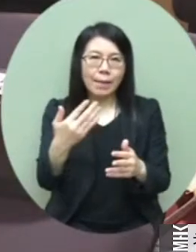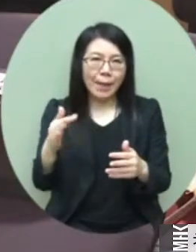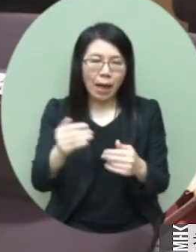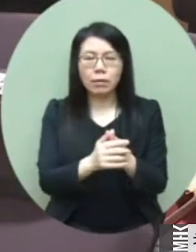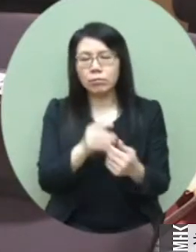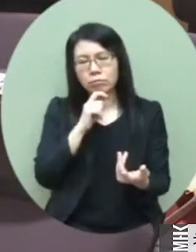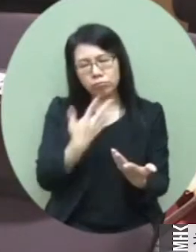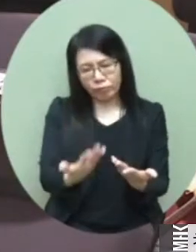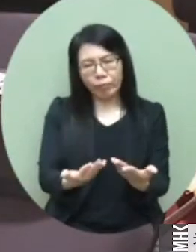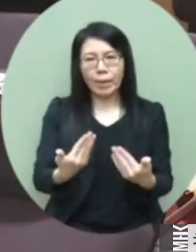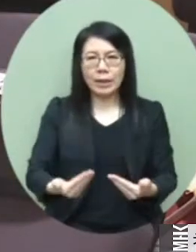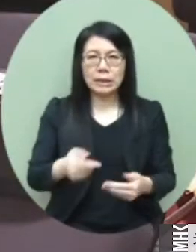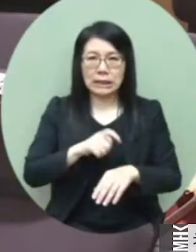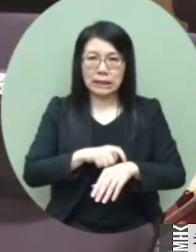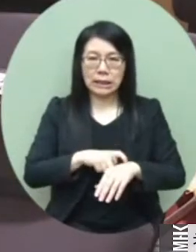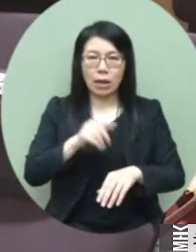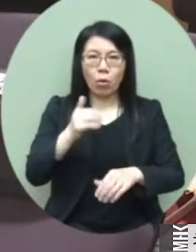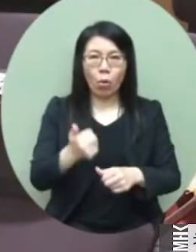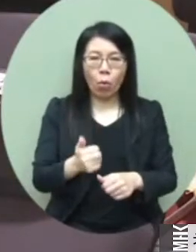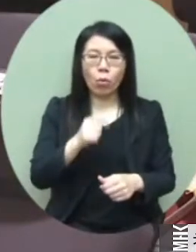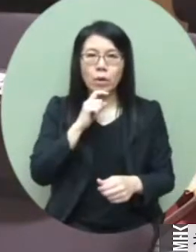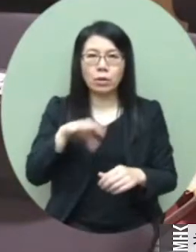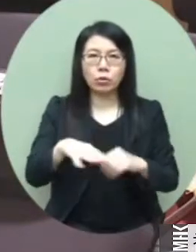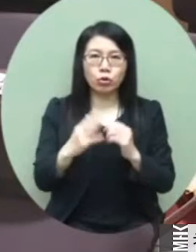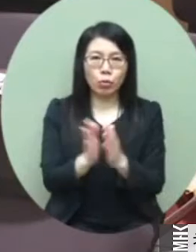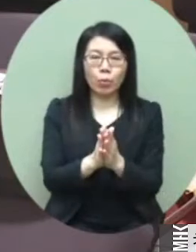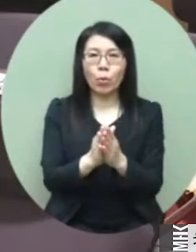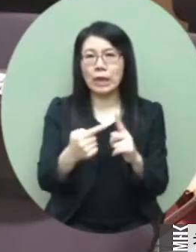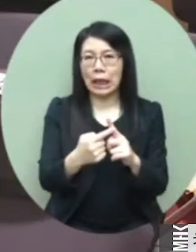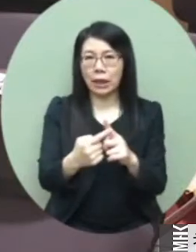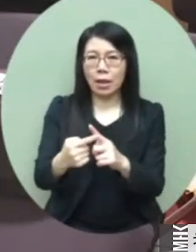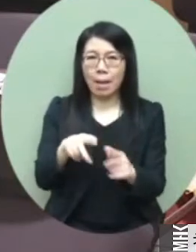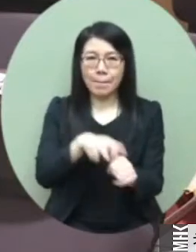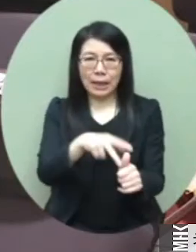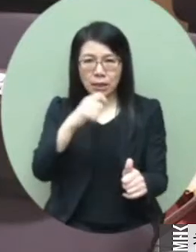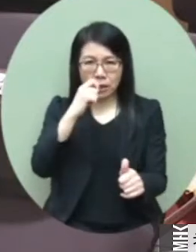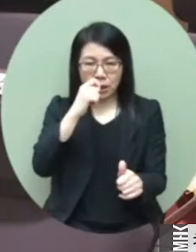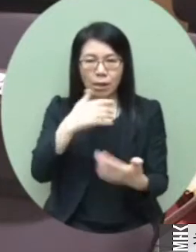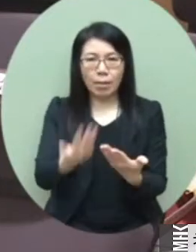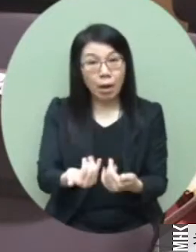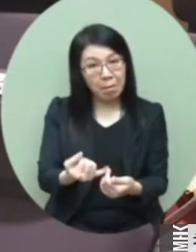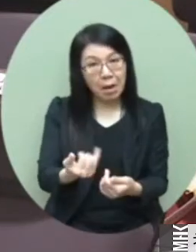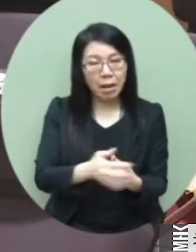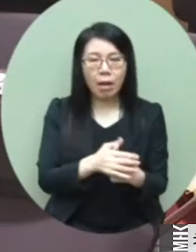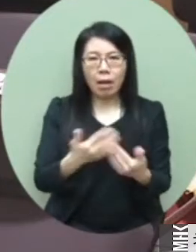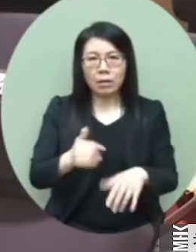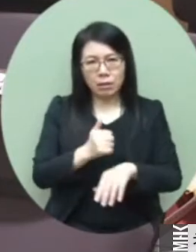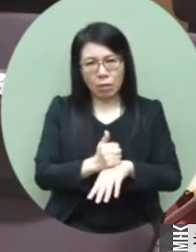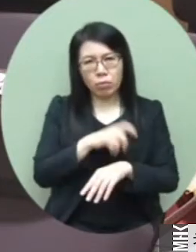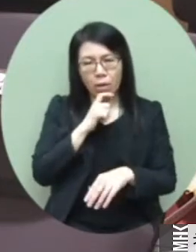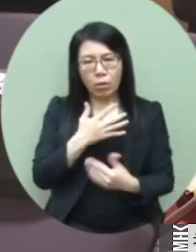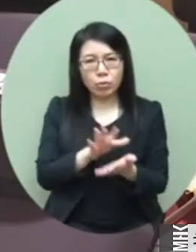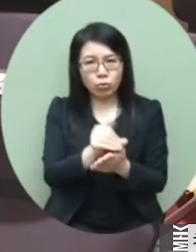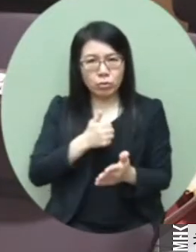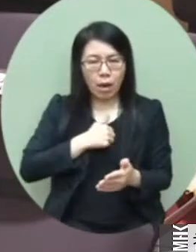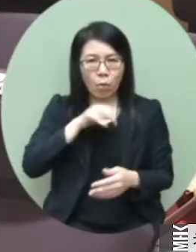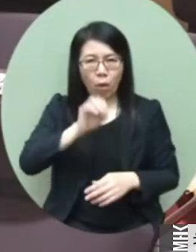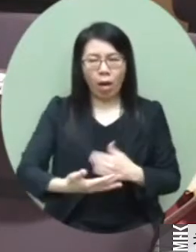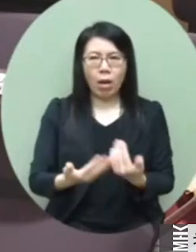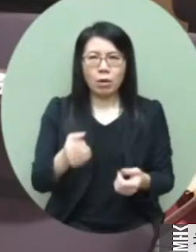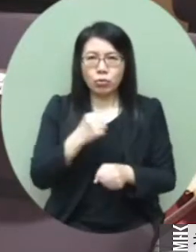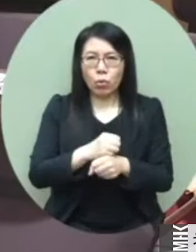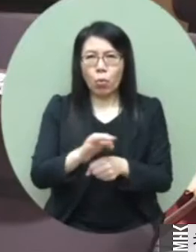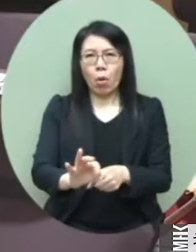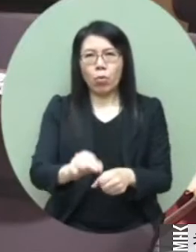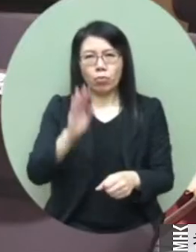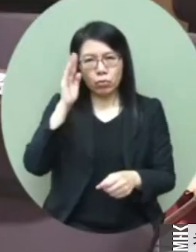真係呢一刻係一個好時機，應該去做一個全民強檢呢，而唔好再錯過呢個時機，因為有啲專家都有講過話，如果再唔做，